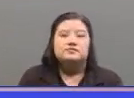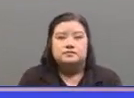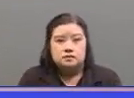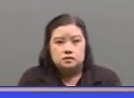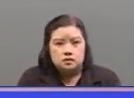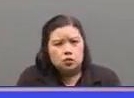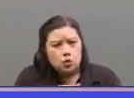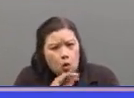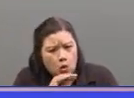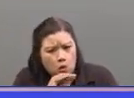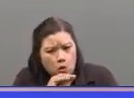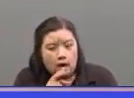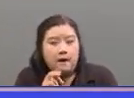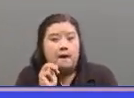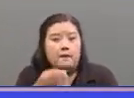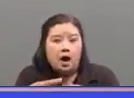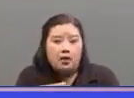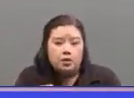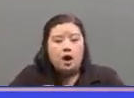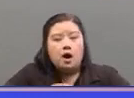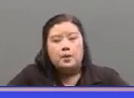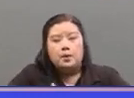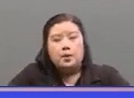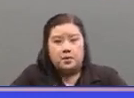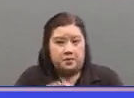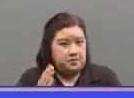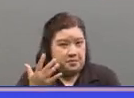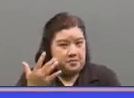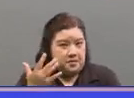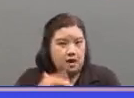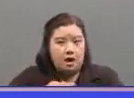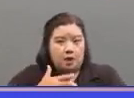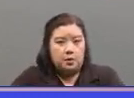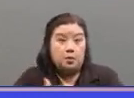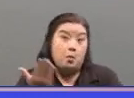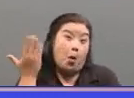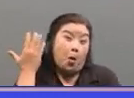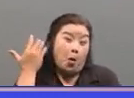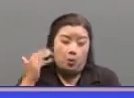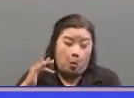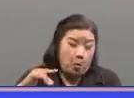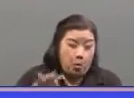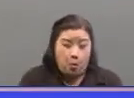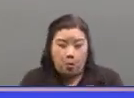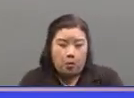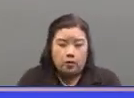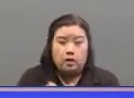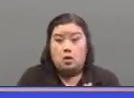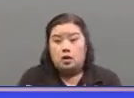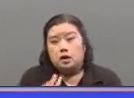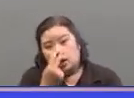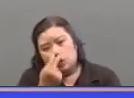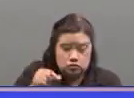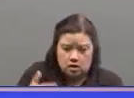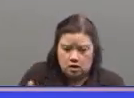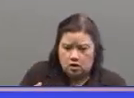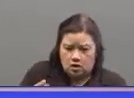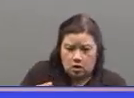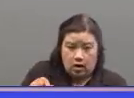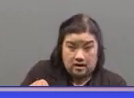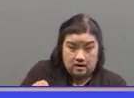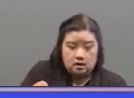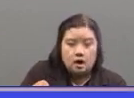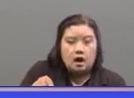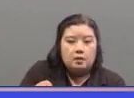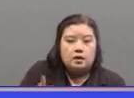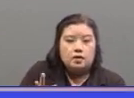การก่อสร้างต่อได้ค่ะต้องรอให้ระดับน้ำลดลงก่อนค่ะ ค่ะก็ตอนนี้ก็มีการเตรียมการที่จะสร้างเขื่อนป้องกัน